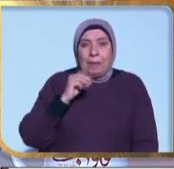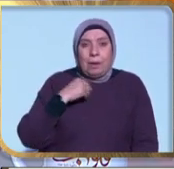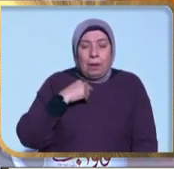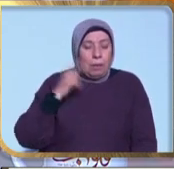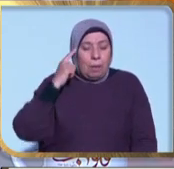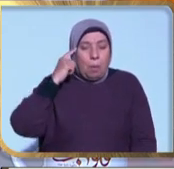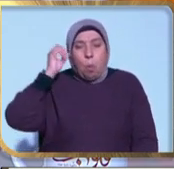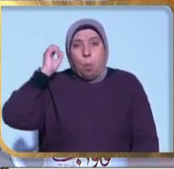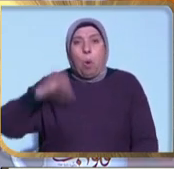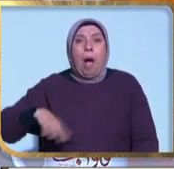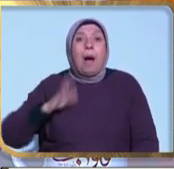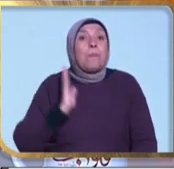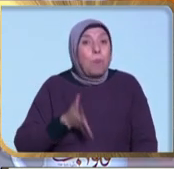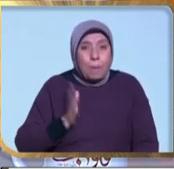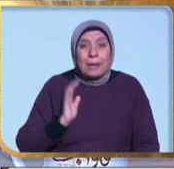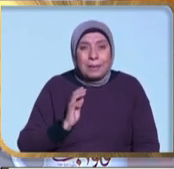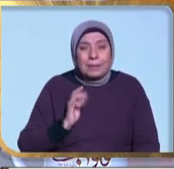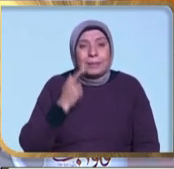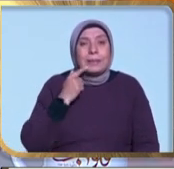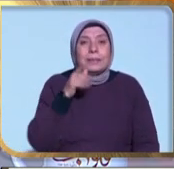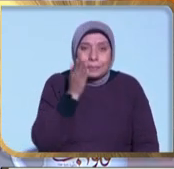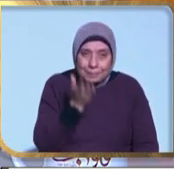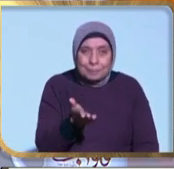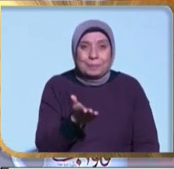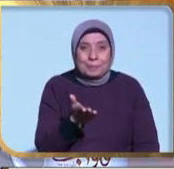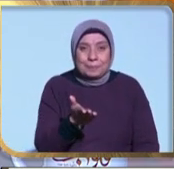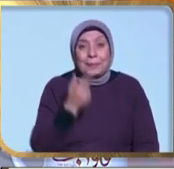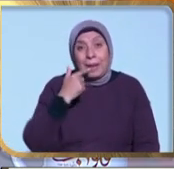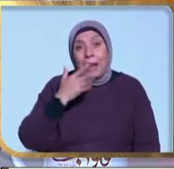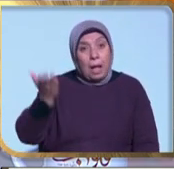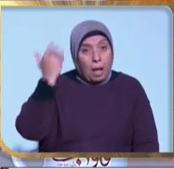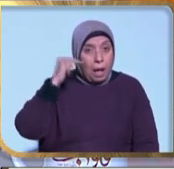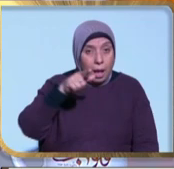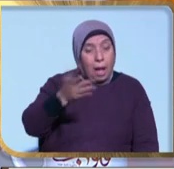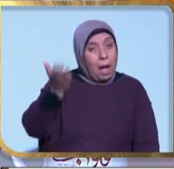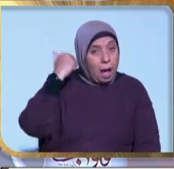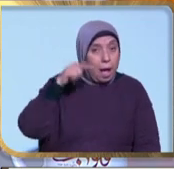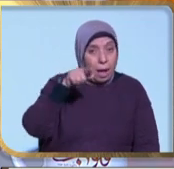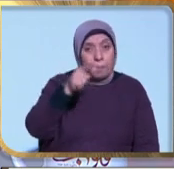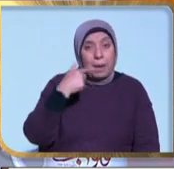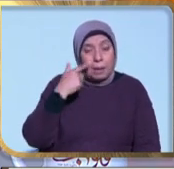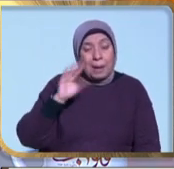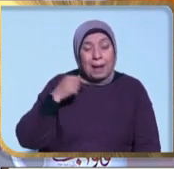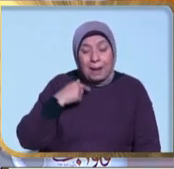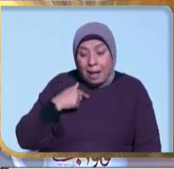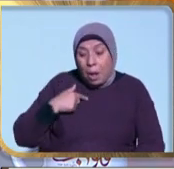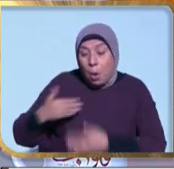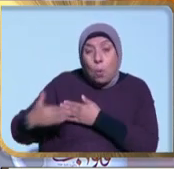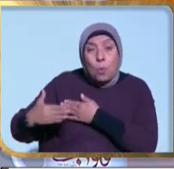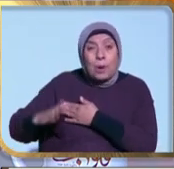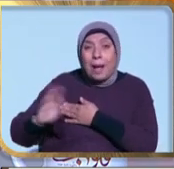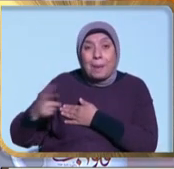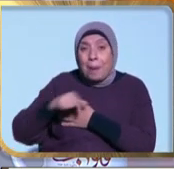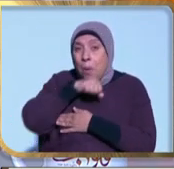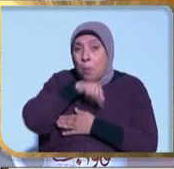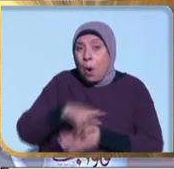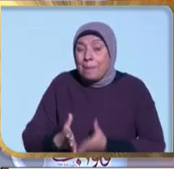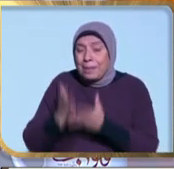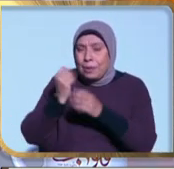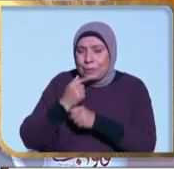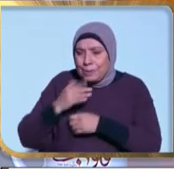شابه ذلك وربما زي ما تفضلتي وقلتي ا تذكري بانني بجانب حضره النبي عليه والسلام